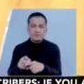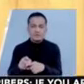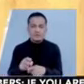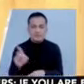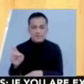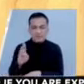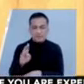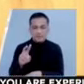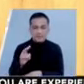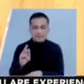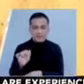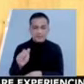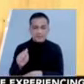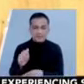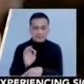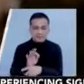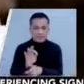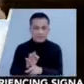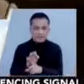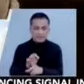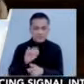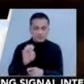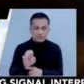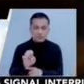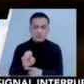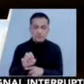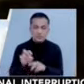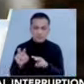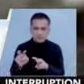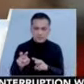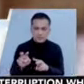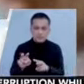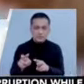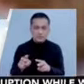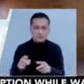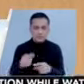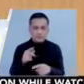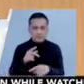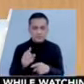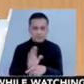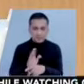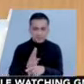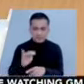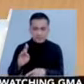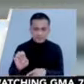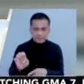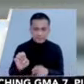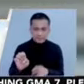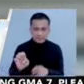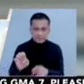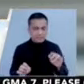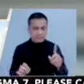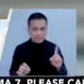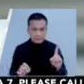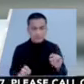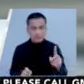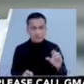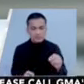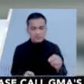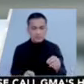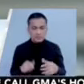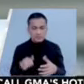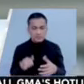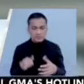dahil this June mapapanood na sa bansa ang much-awaited film ni na Barbie Portesa at David Licalco na That Kind of